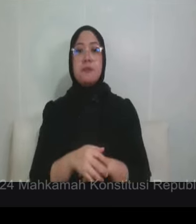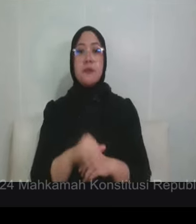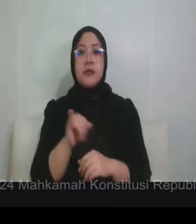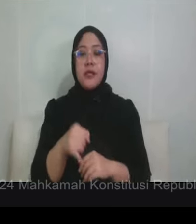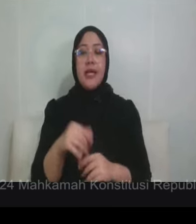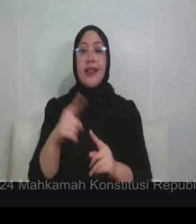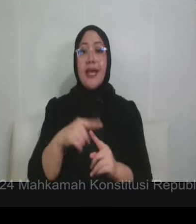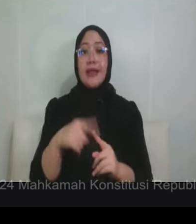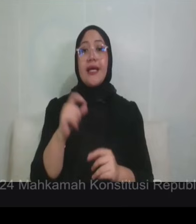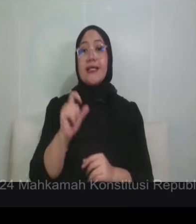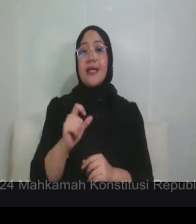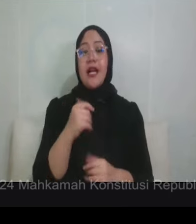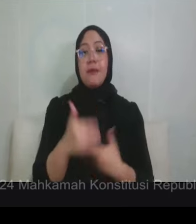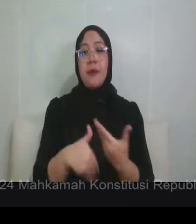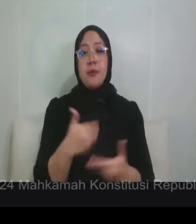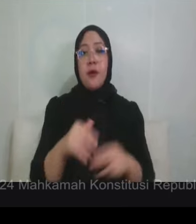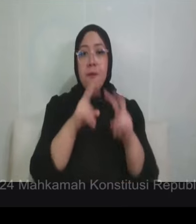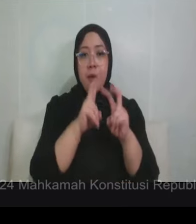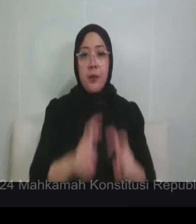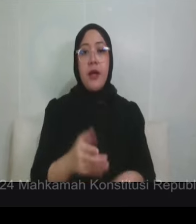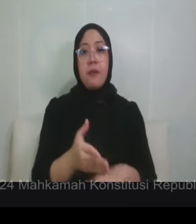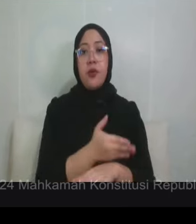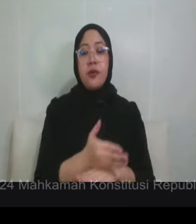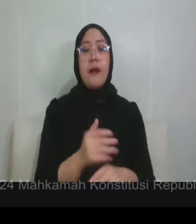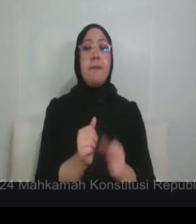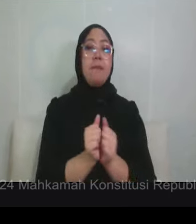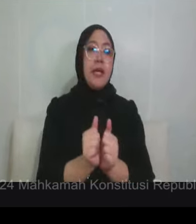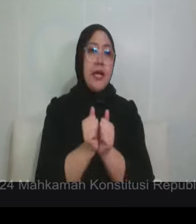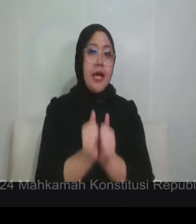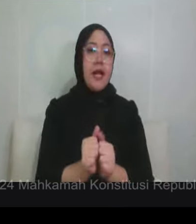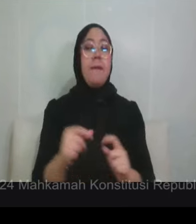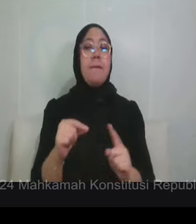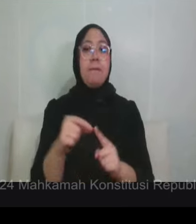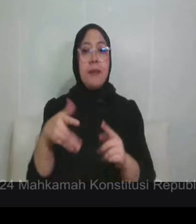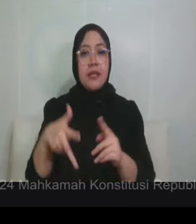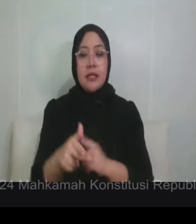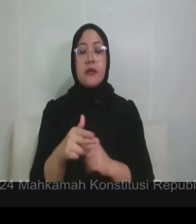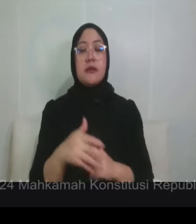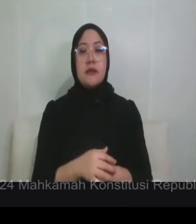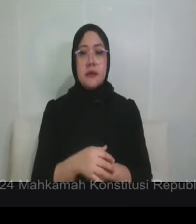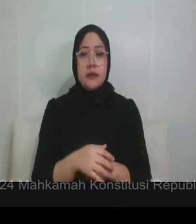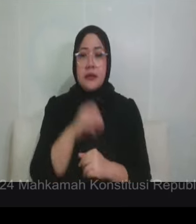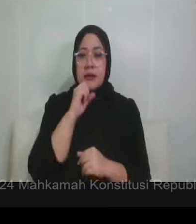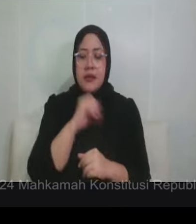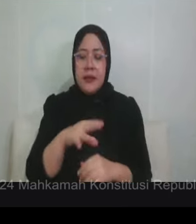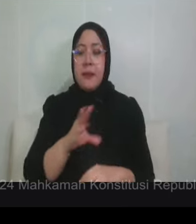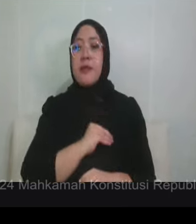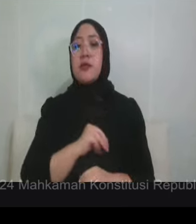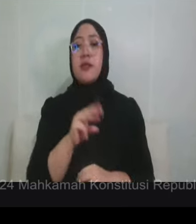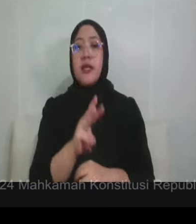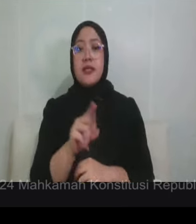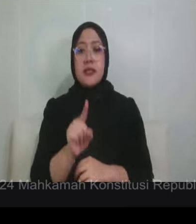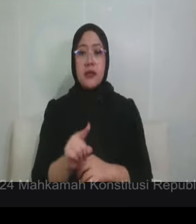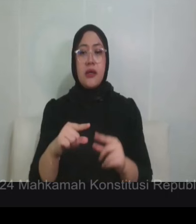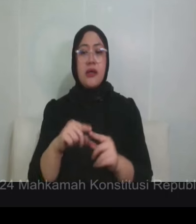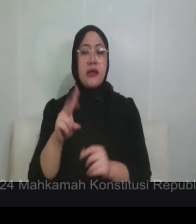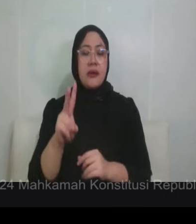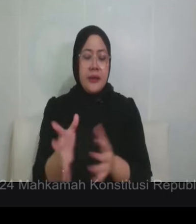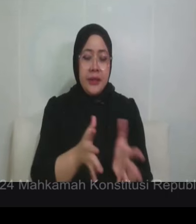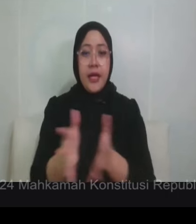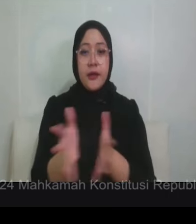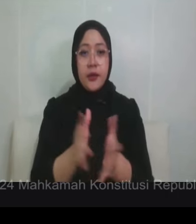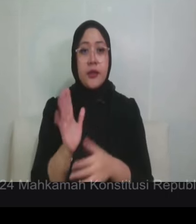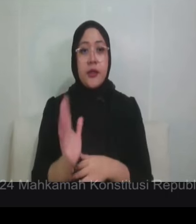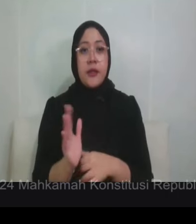pemeriksaan bukti permulaan tindak pidana di bidang perpajakan sebagaimana dimaksud pada ayat 1 dan ayat 2 diatur